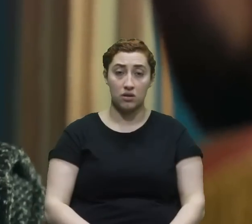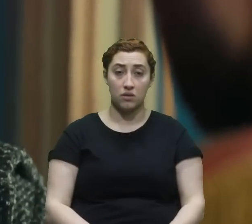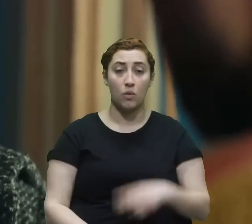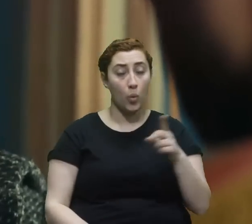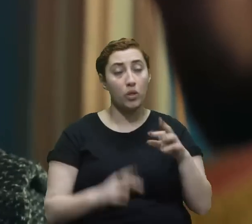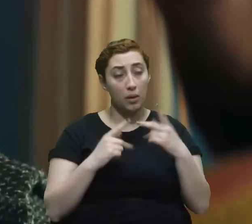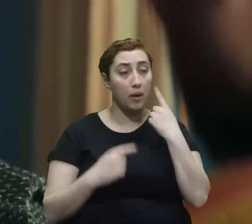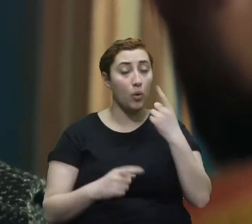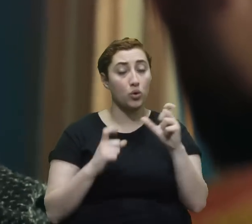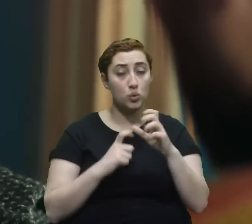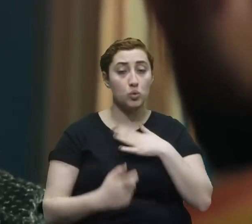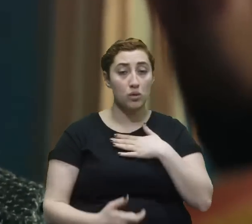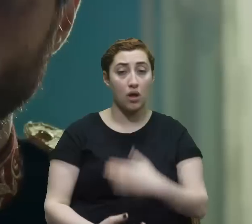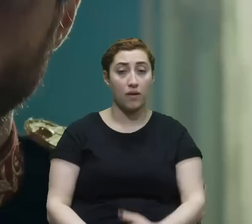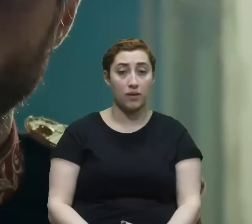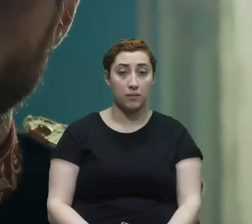Öyle gözüküyor sultanım.